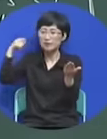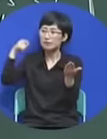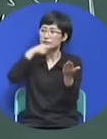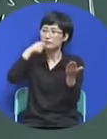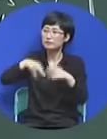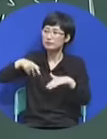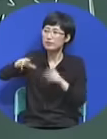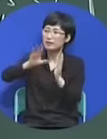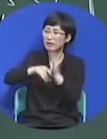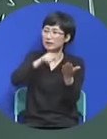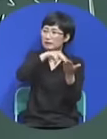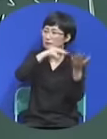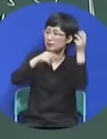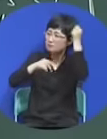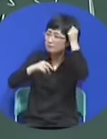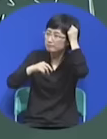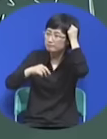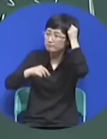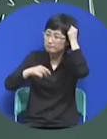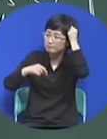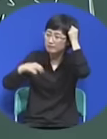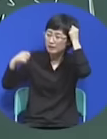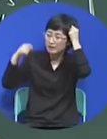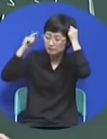한번 해보세요.